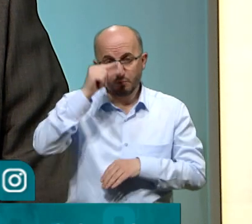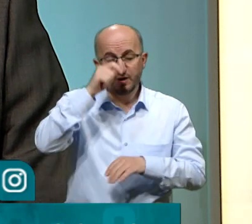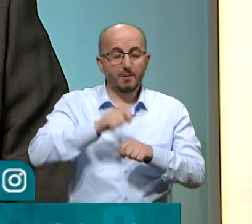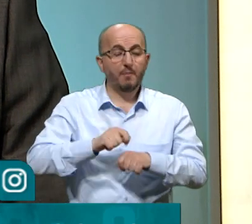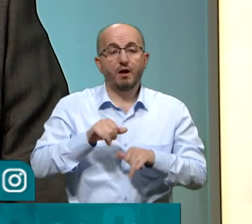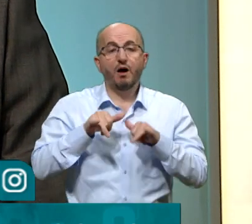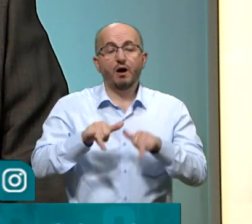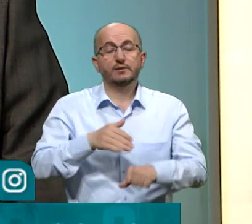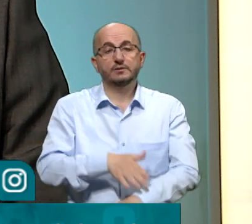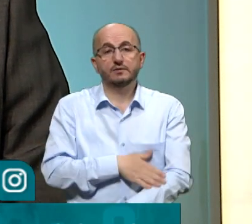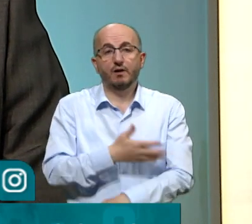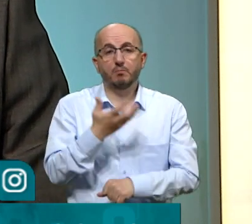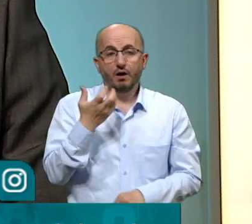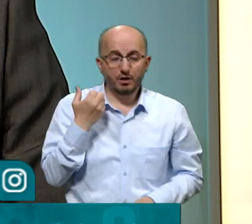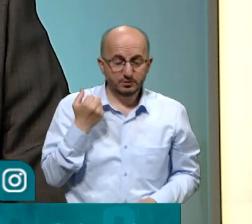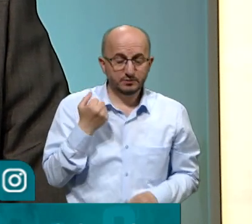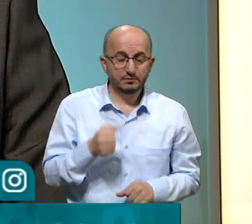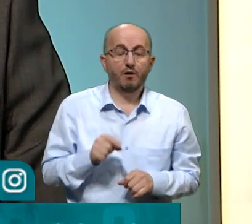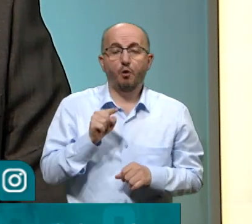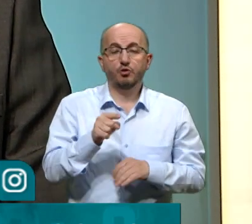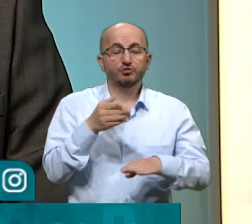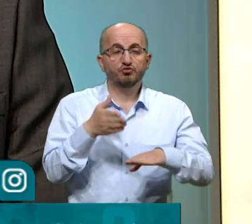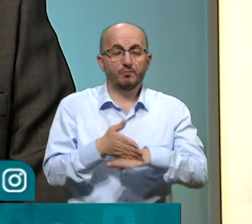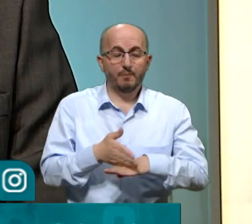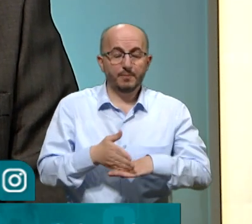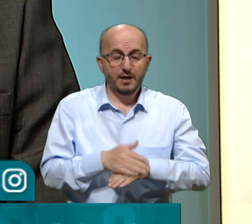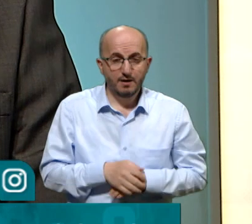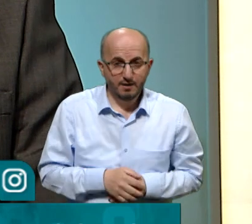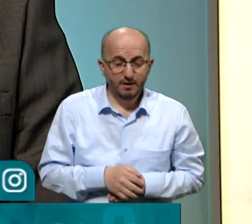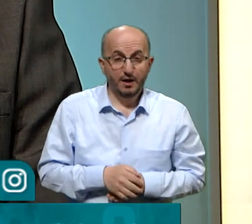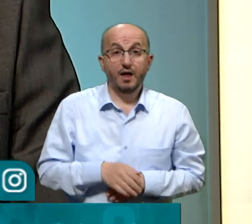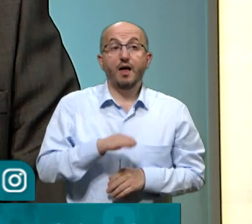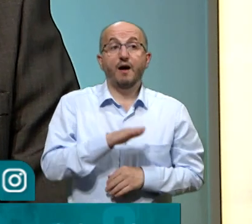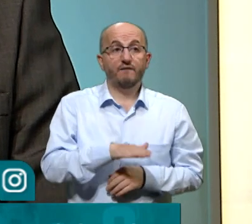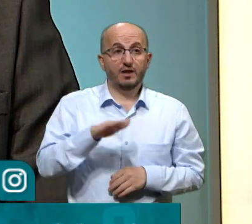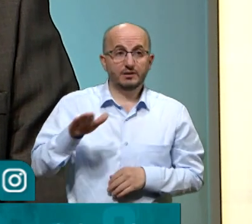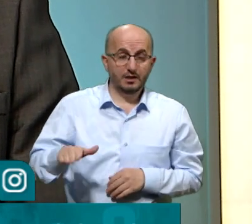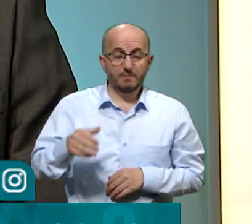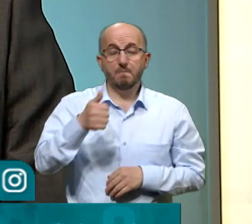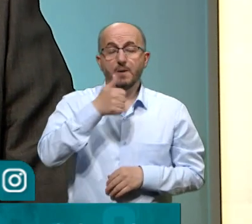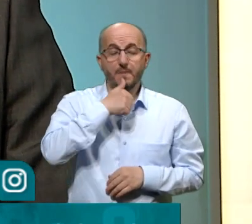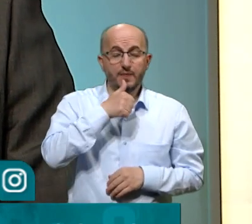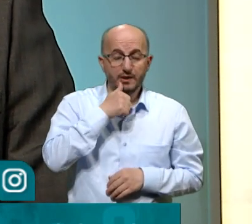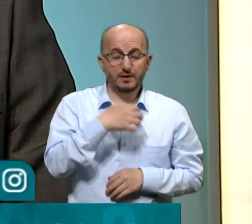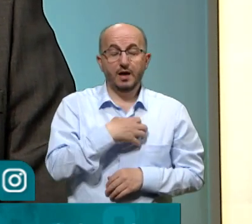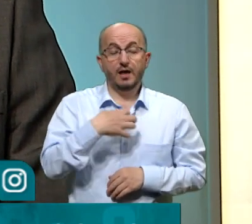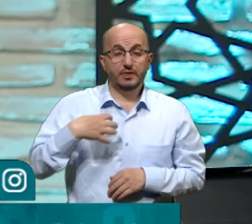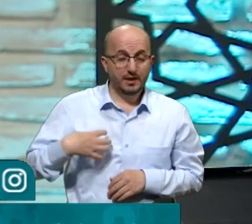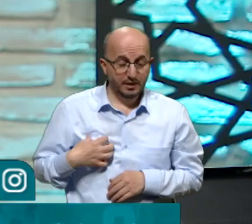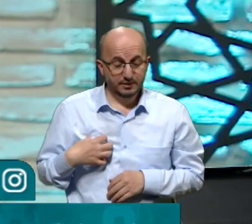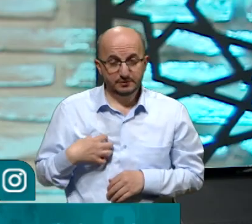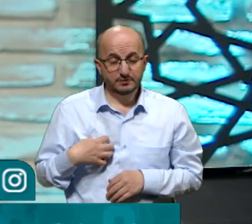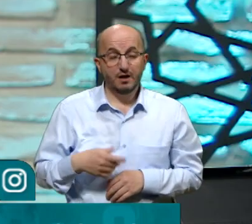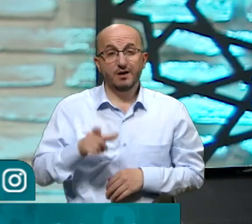yapan evlat aynı sevabı alır O nedenle dibi evlatların babalarına annelerine